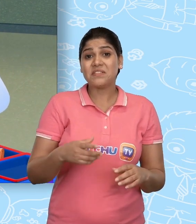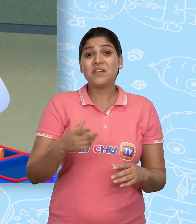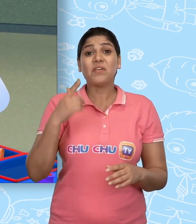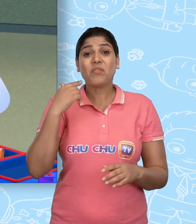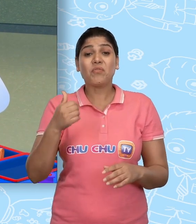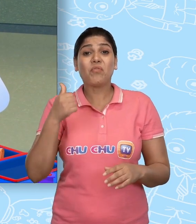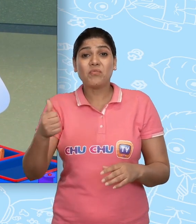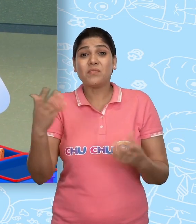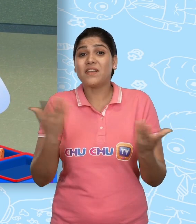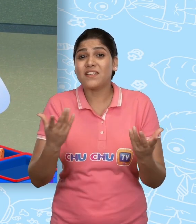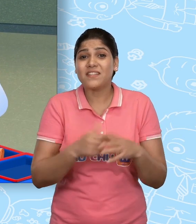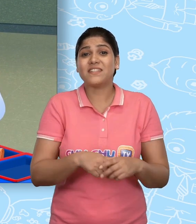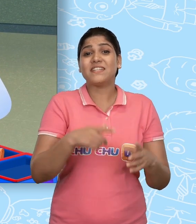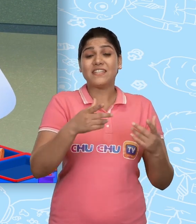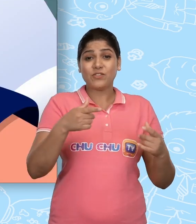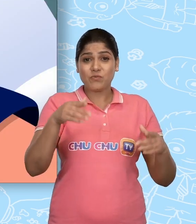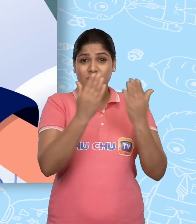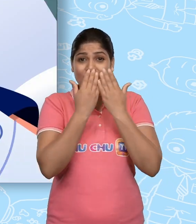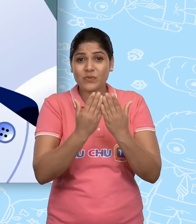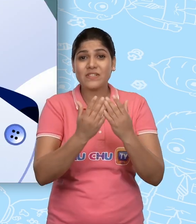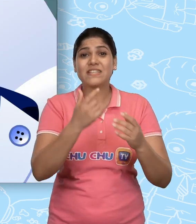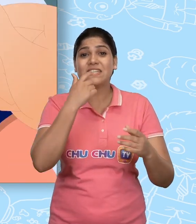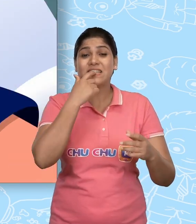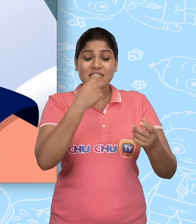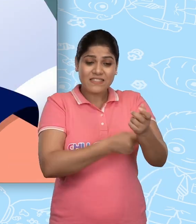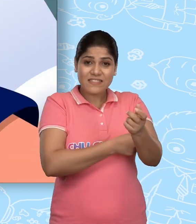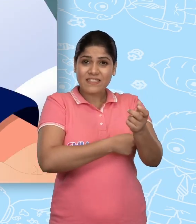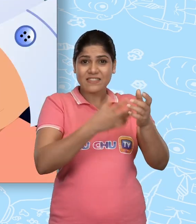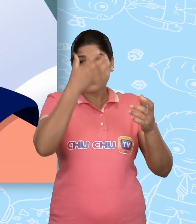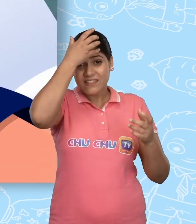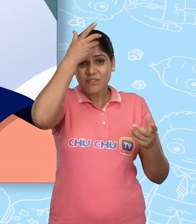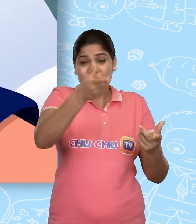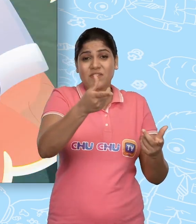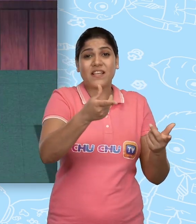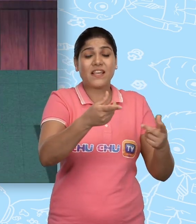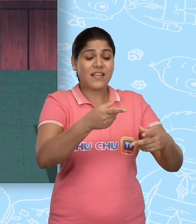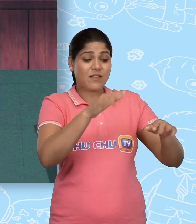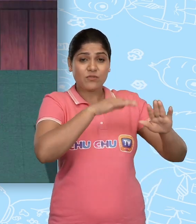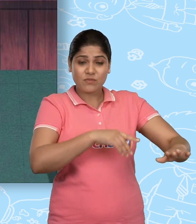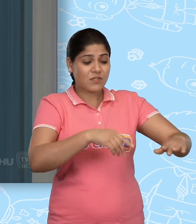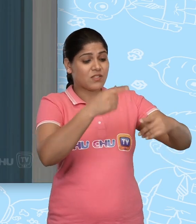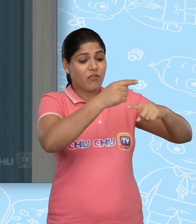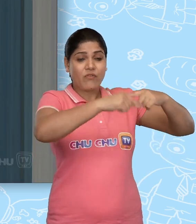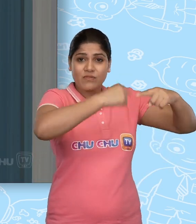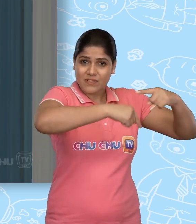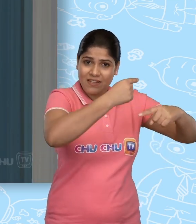खुशकिस्मती से स्कूल की नर्स ने उसे फर्स्ट एड दे दी थी और उसकी पट्टी भी कर दी थी।